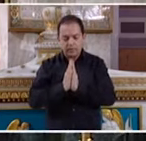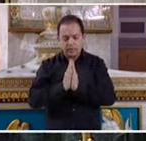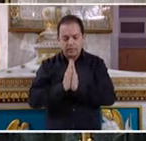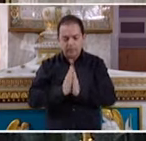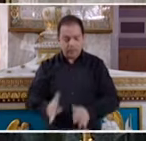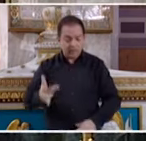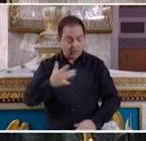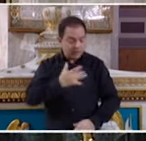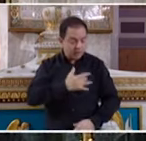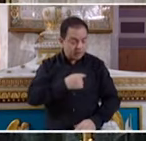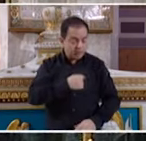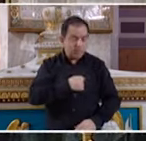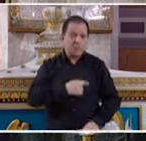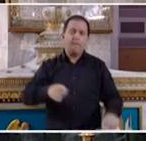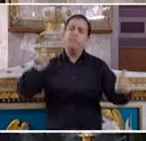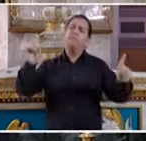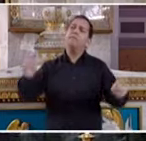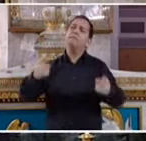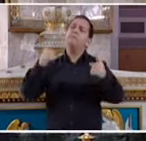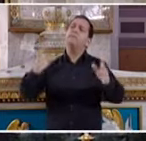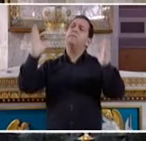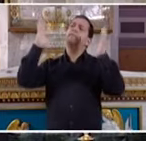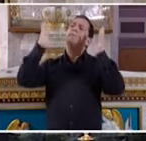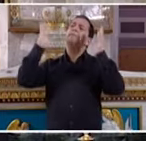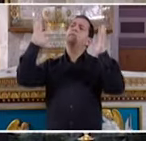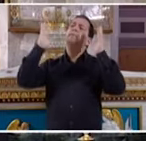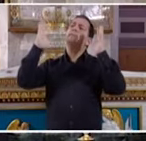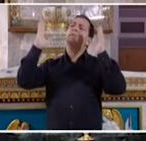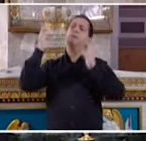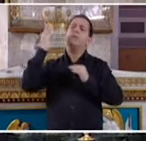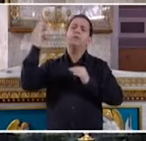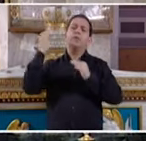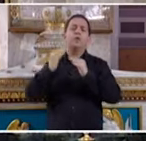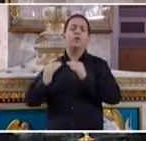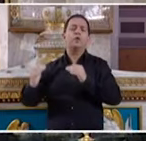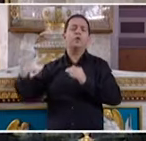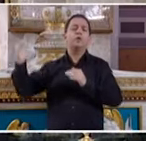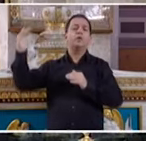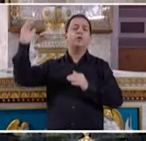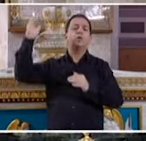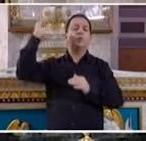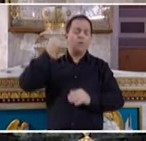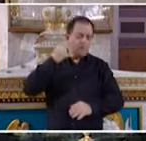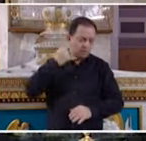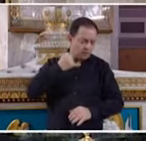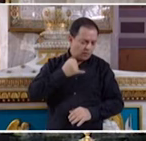Αμήν. Ευλόγη ψυχή μου τον Κύριον και πάντα